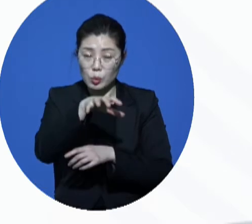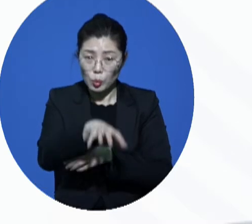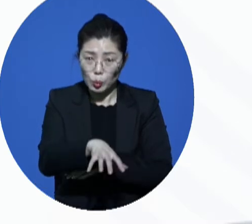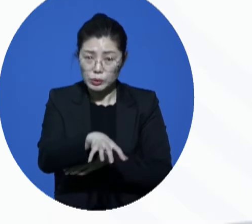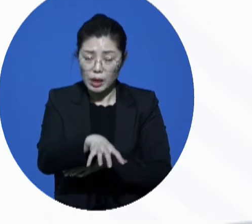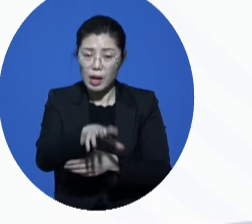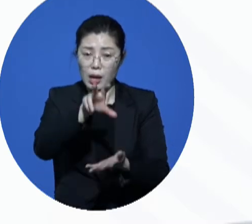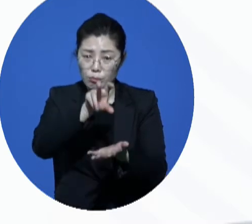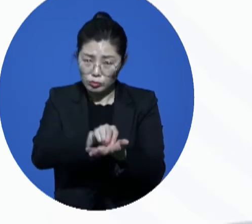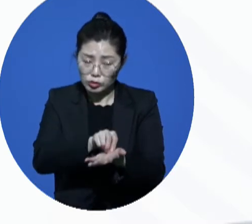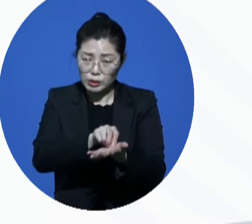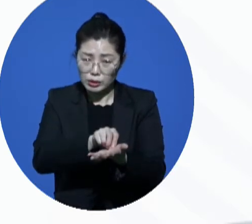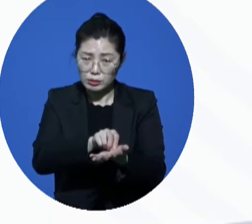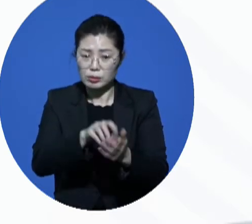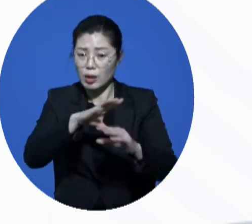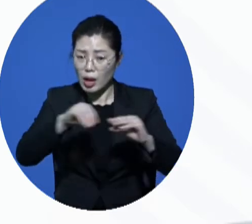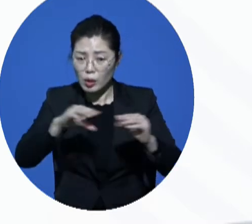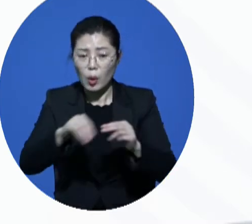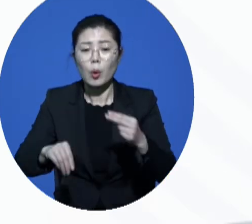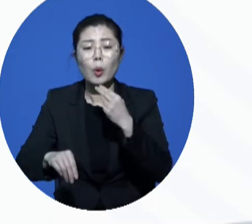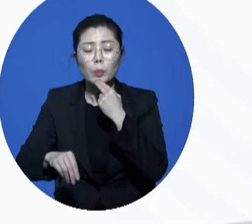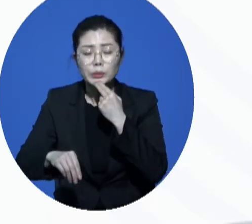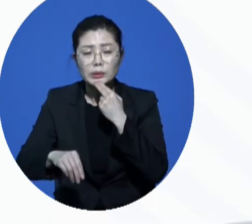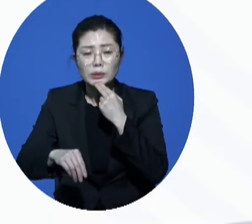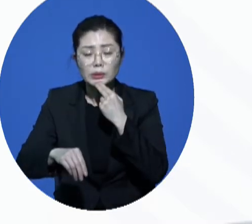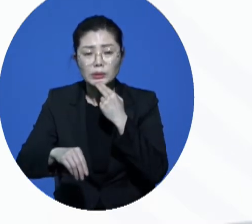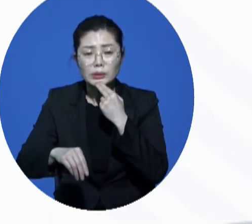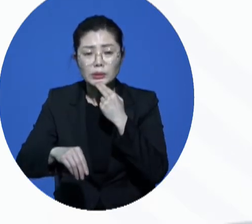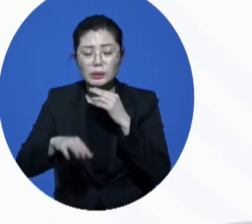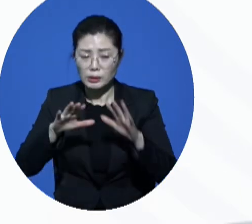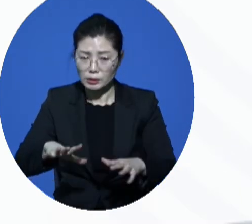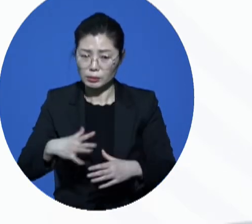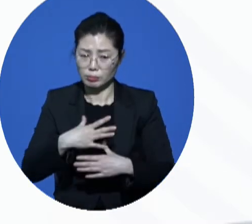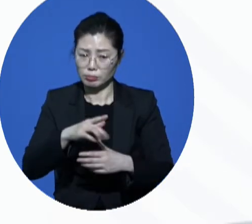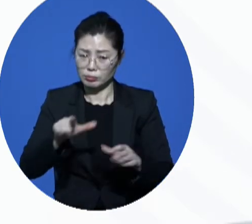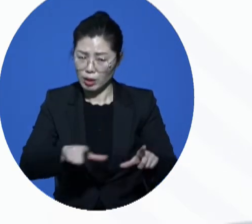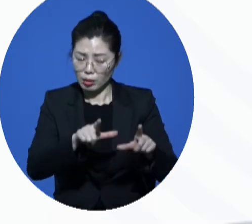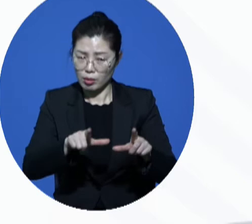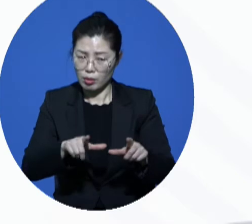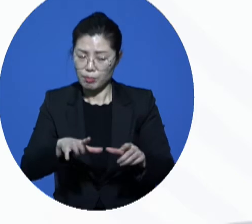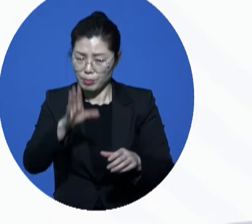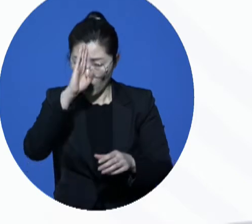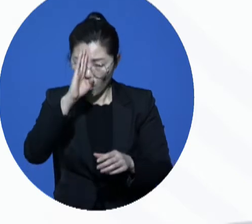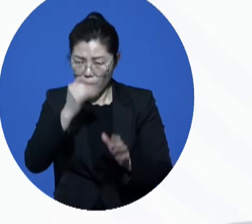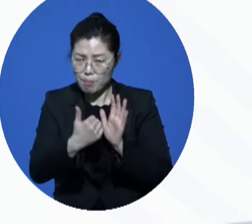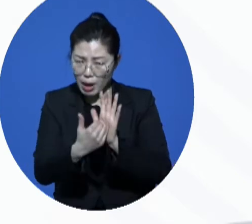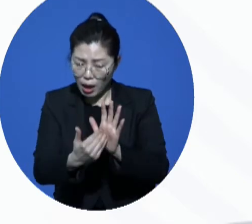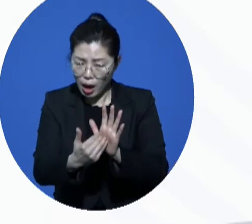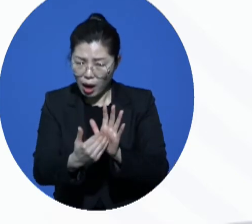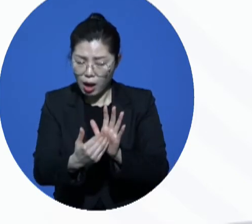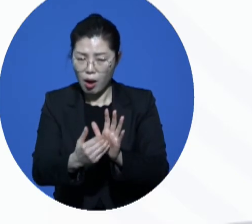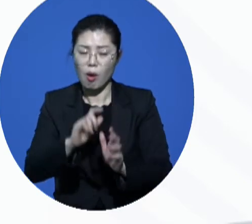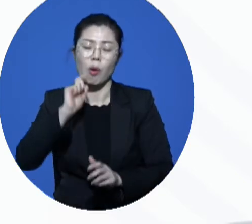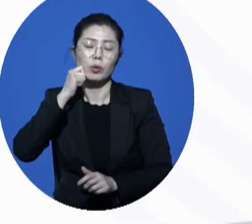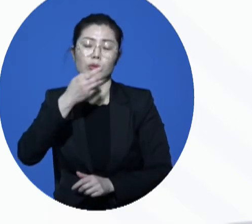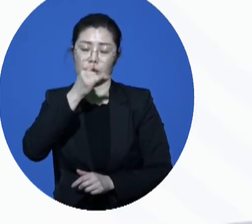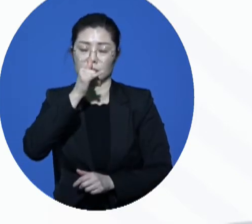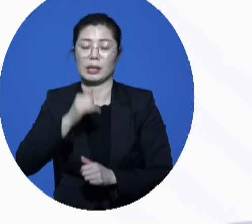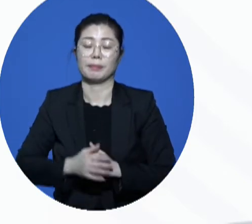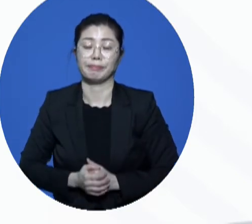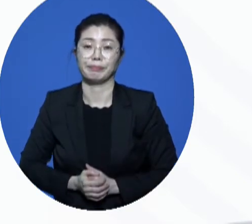자체의 문제들을 해결하지 않고서는 안전한 상황들을 보장할 수 없다라는 것들이 발견되게 되는